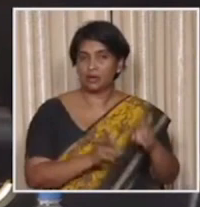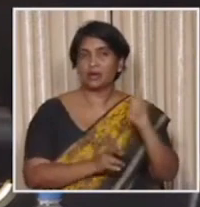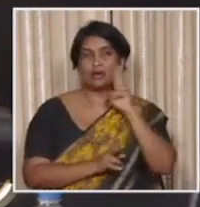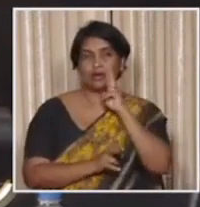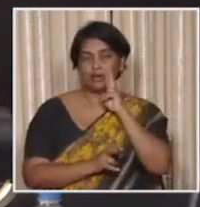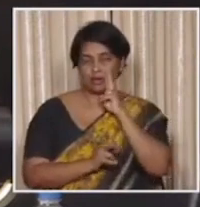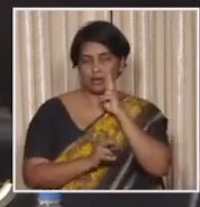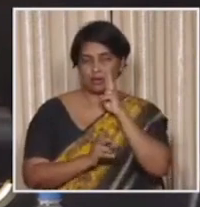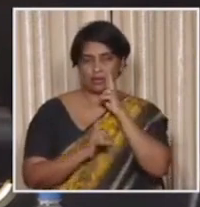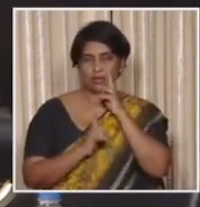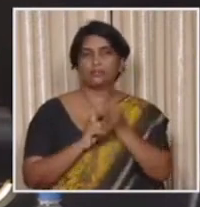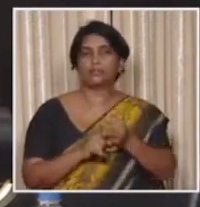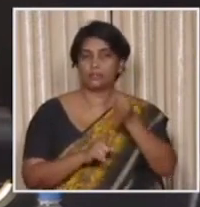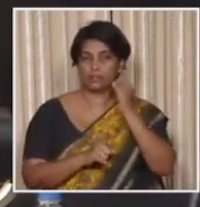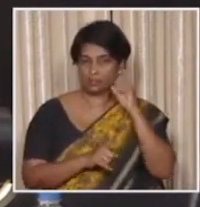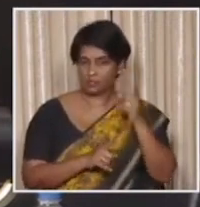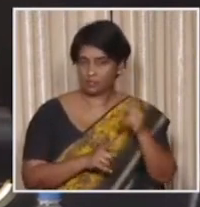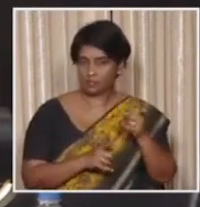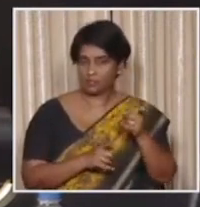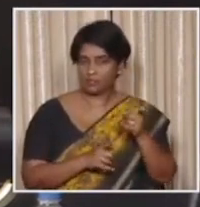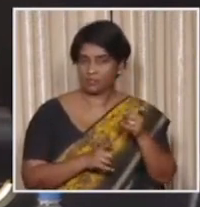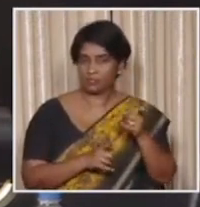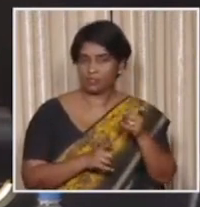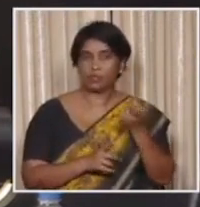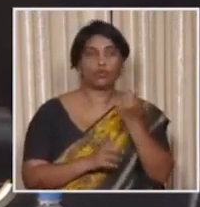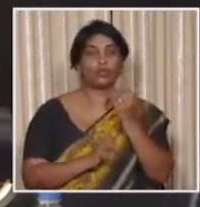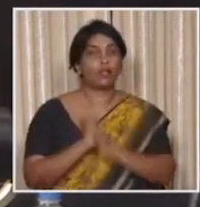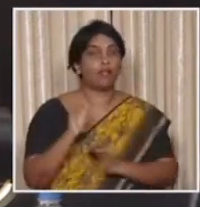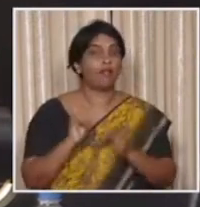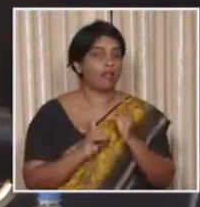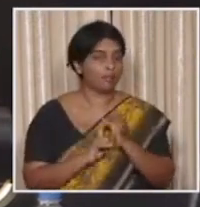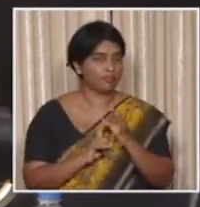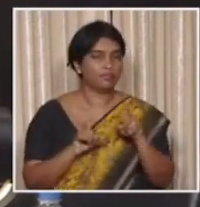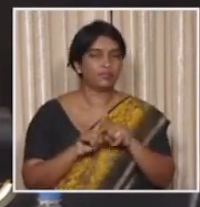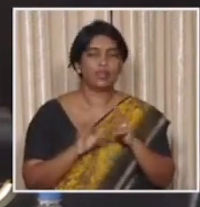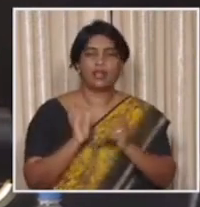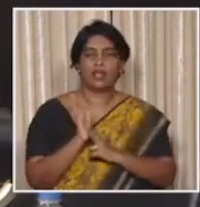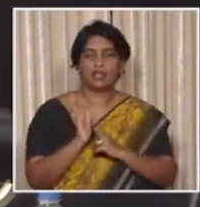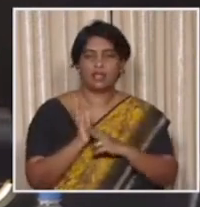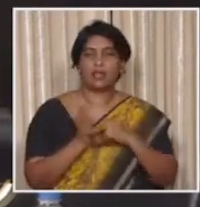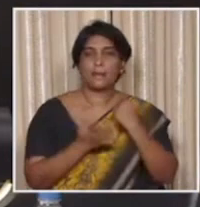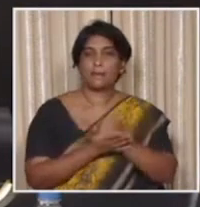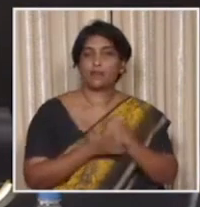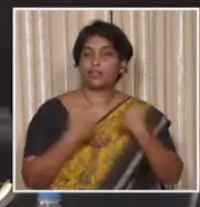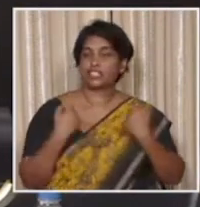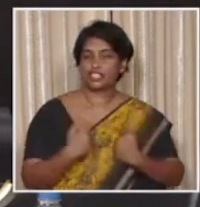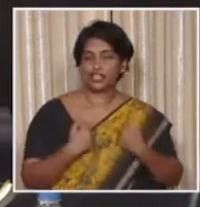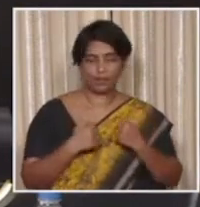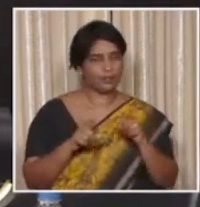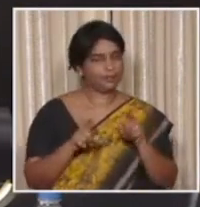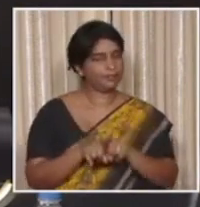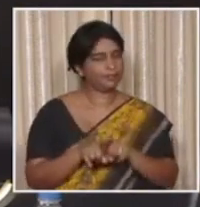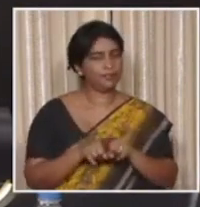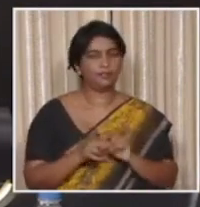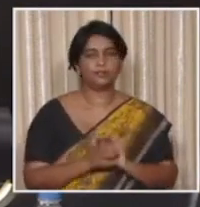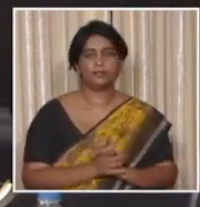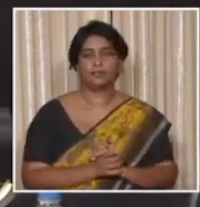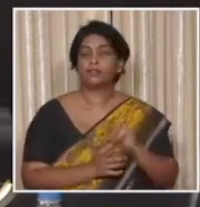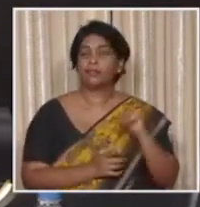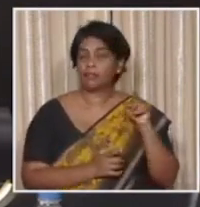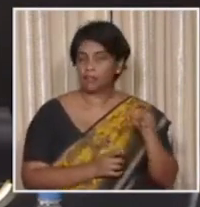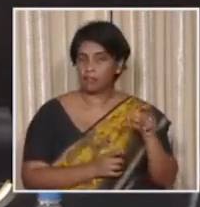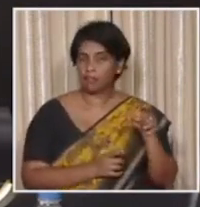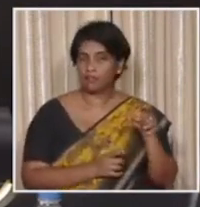රනිල් වික්‍රමසිංහ ජනාධිපති මුදල් ඇමති හැටියට සහ නන්දලාල් වීරසිංහ මහ බැංකුවේ අධිපති හැටියට. ඒකේ